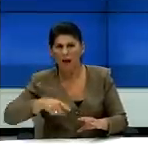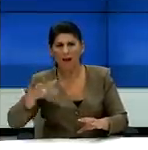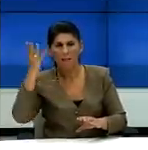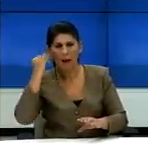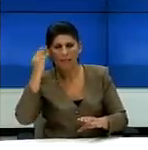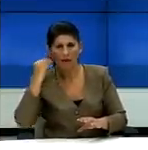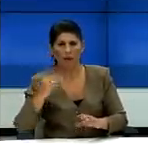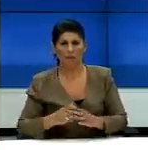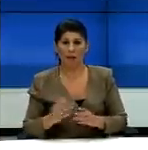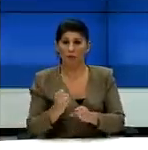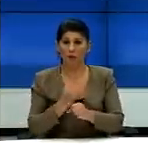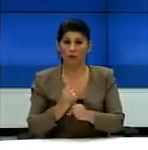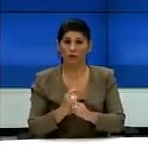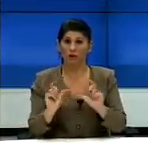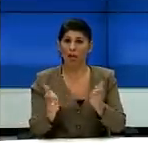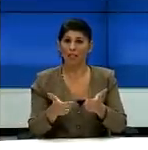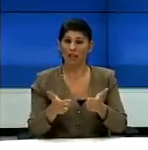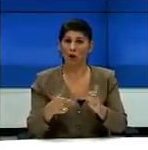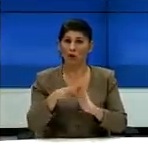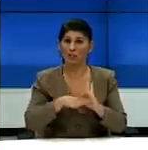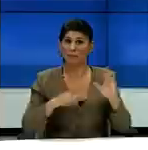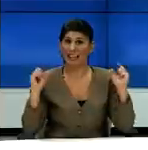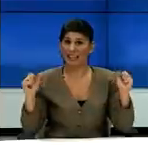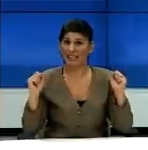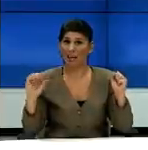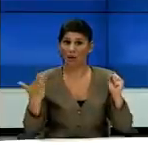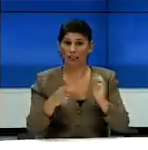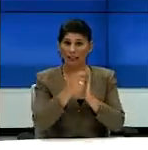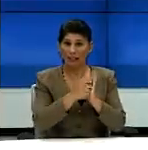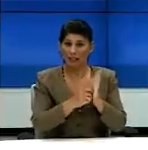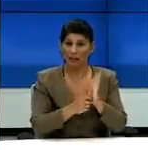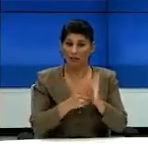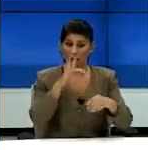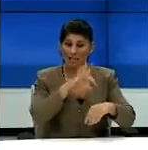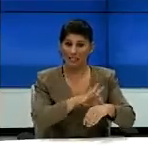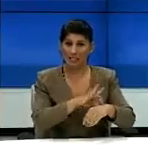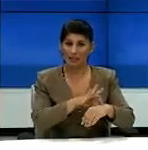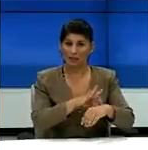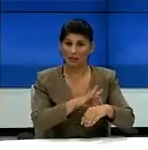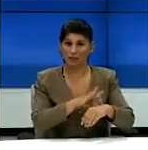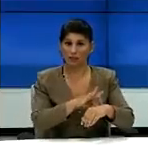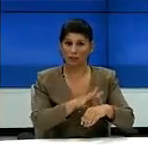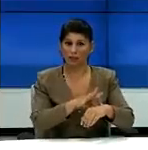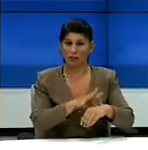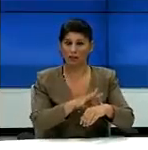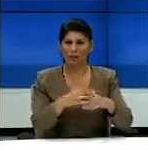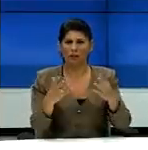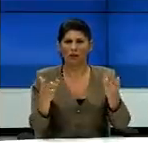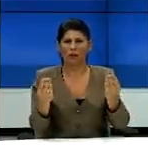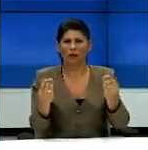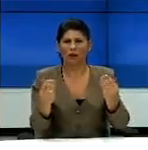από τους εργαζόμενους στο Εθνικό Σύστημα Υγείας ότι οι καταγραφές κρουσμάτων εκεί ήταν